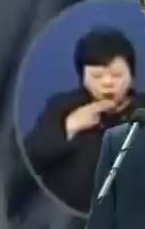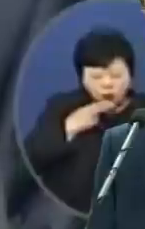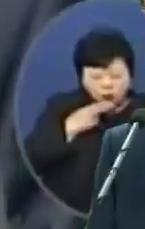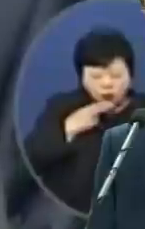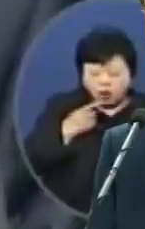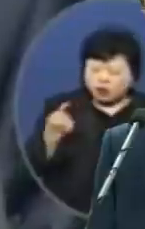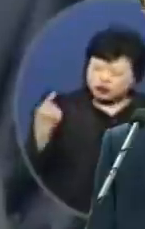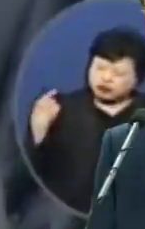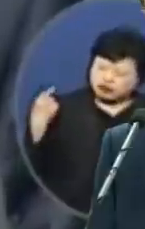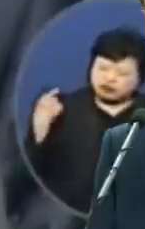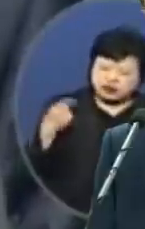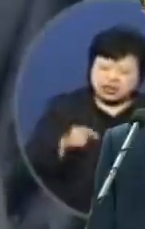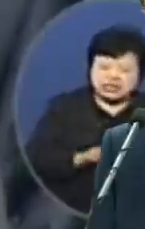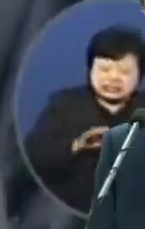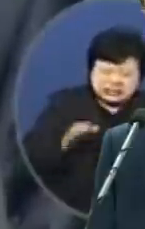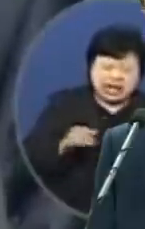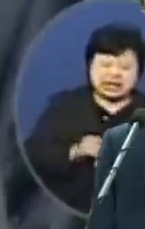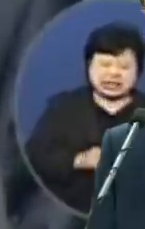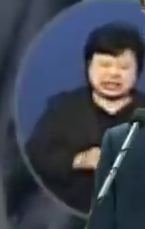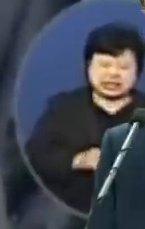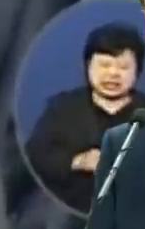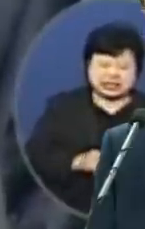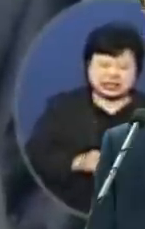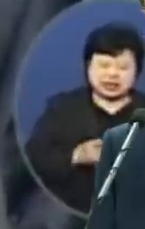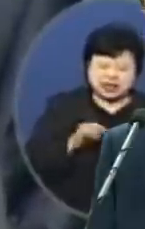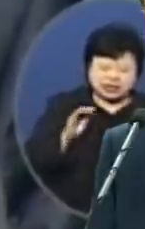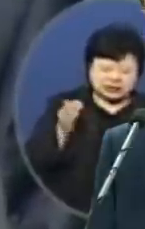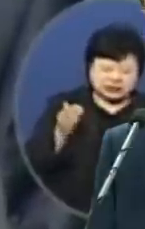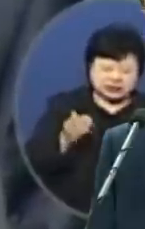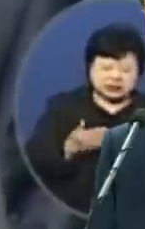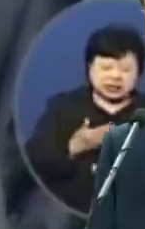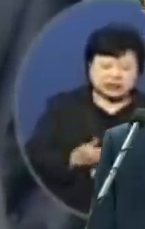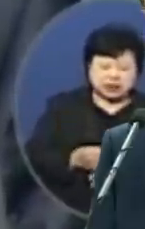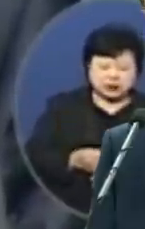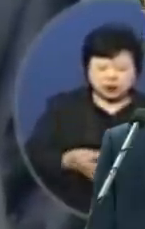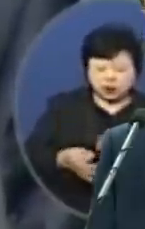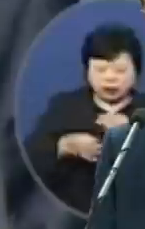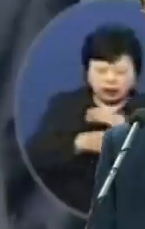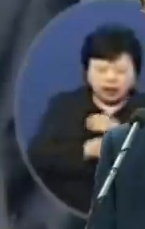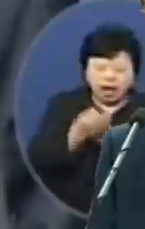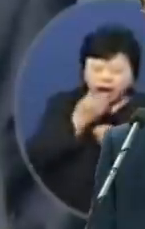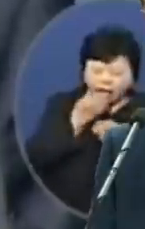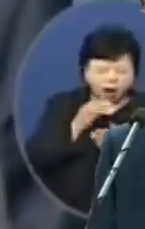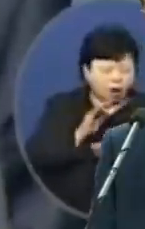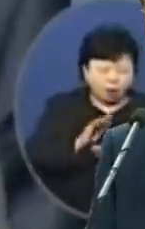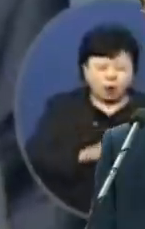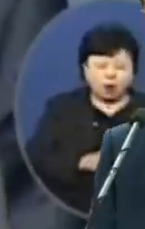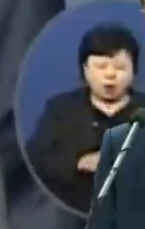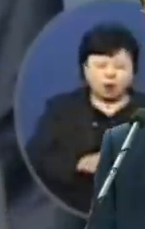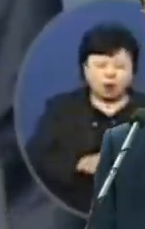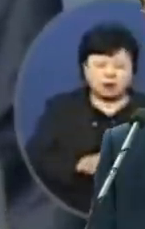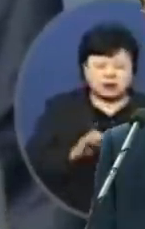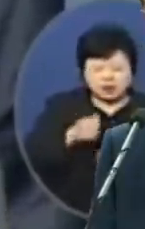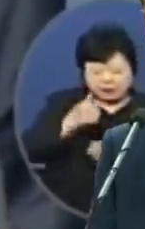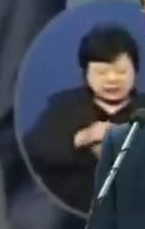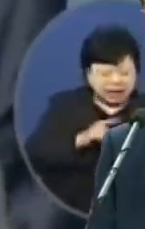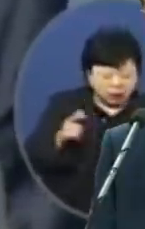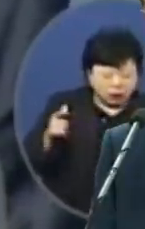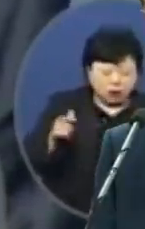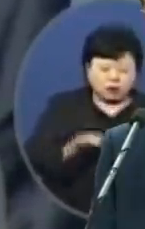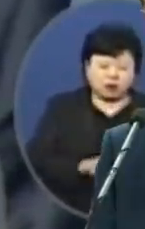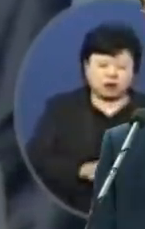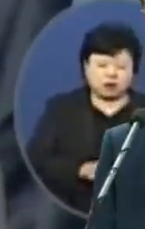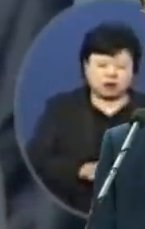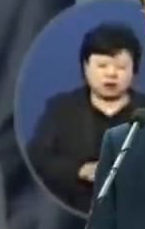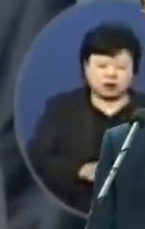제 뒤에 기도하는 세리와 같이 나무 돈 떼먹지도 아니하고 세속적이지도 않습니다.